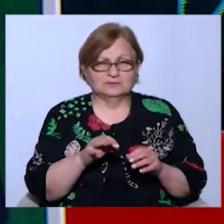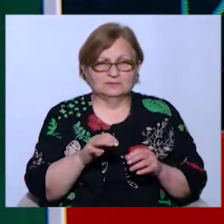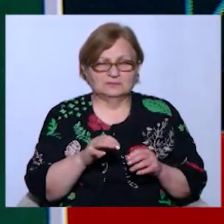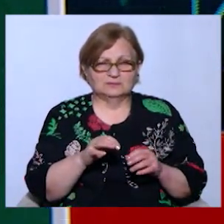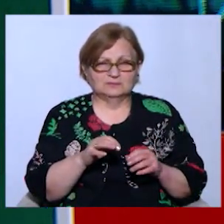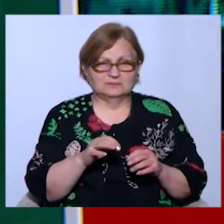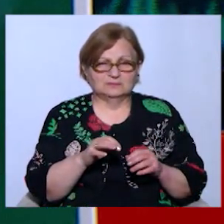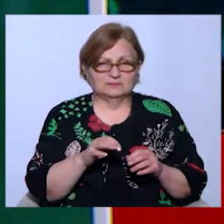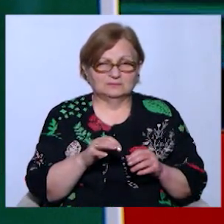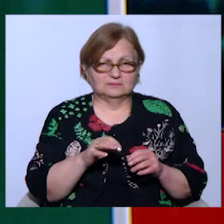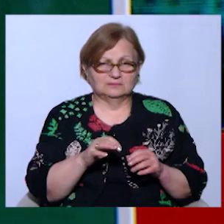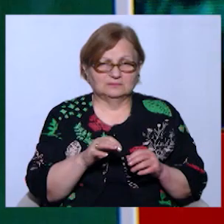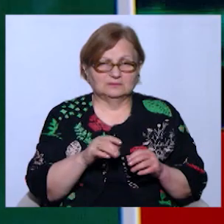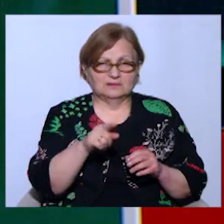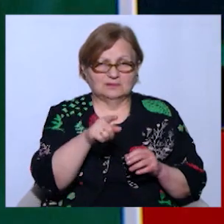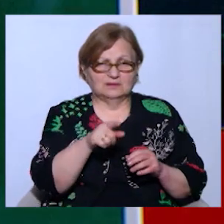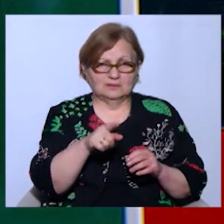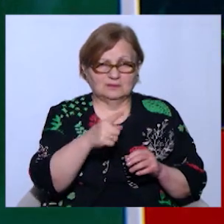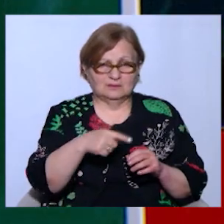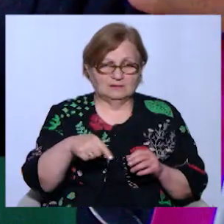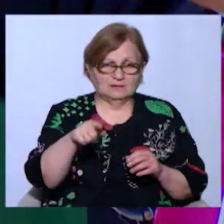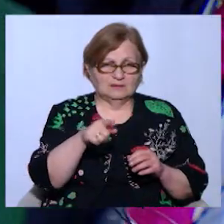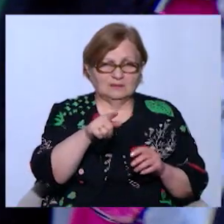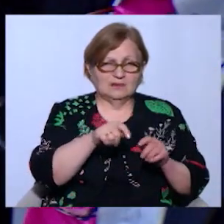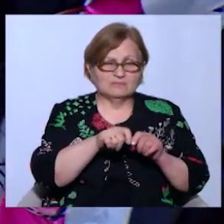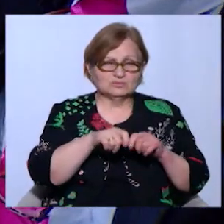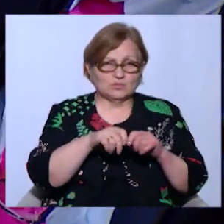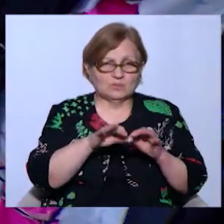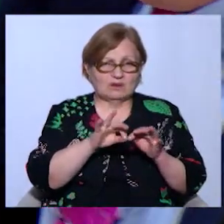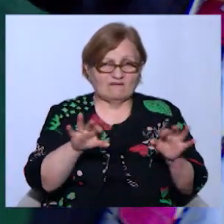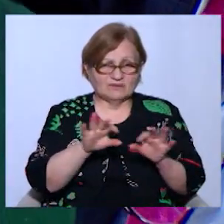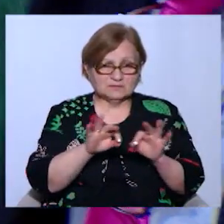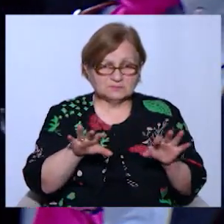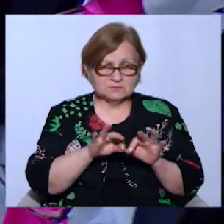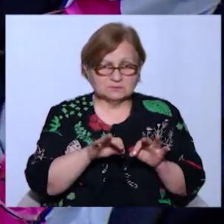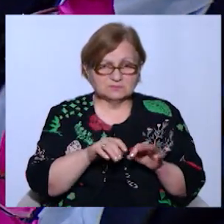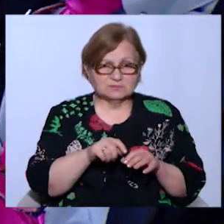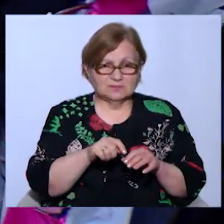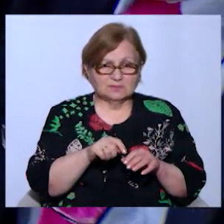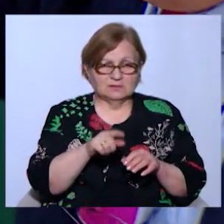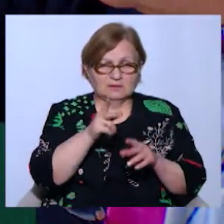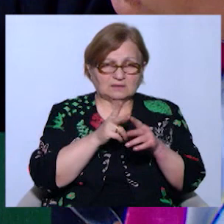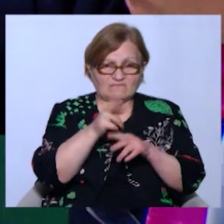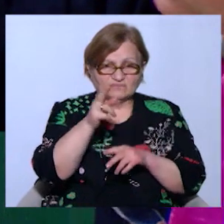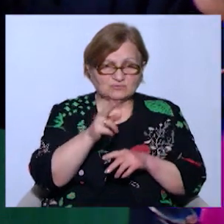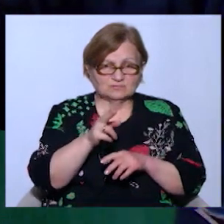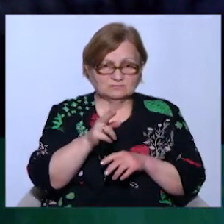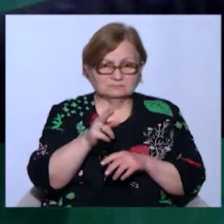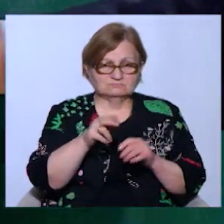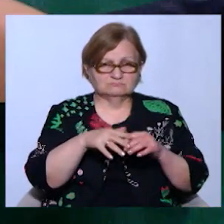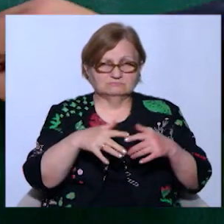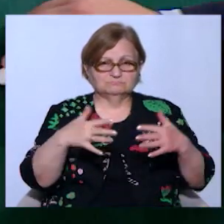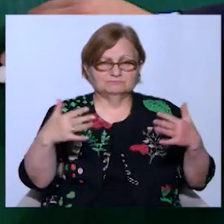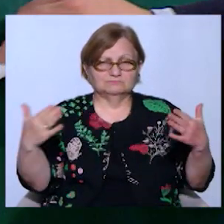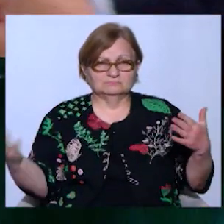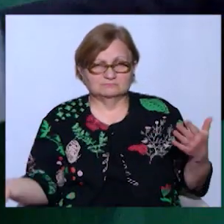აი ეს იყოს რაღაცაზე შემოჭერი, რომ გავხსნი ცხადია, აი აქედან, აი ამ ადგილას გავჭერი, თქვა ხომ, წამოვიდა აი